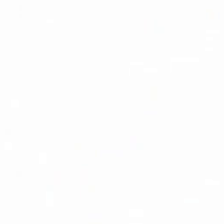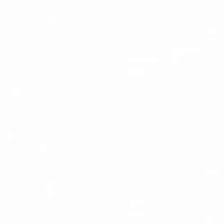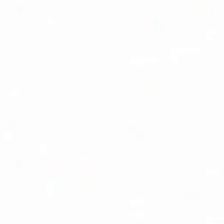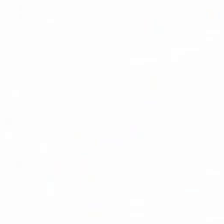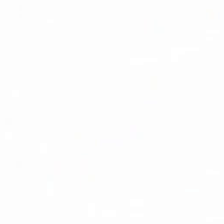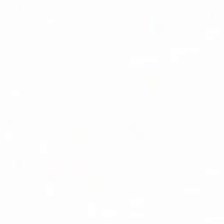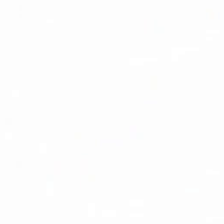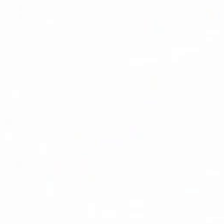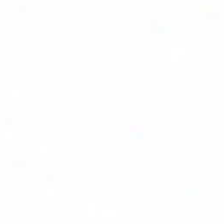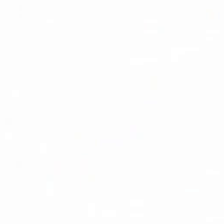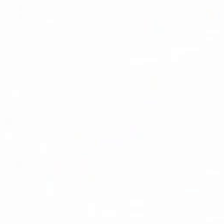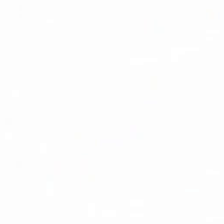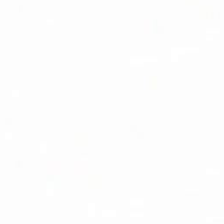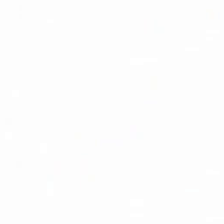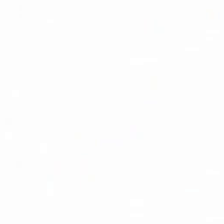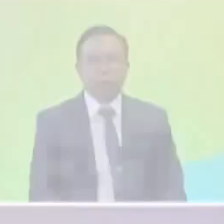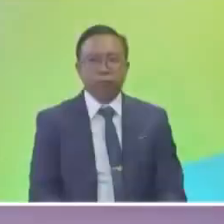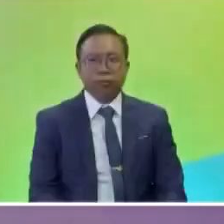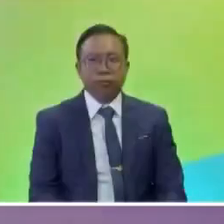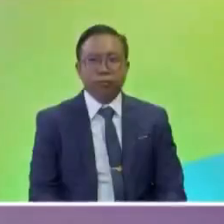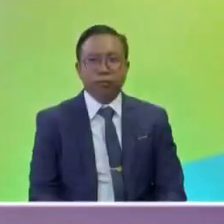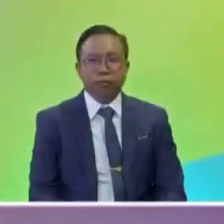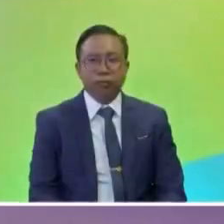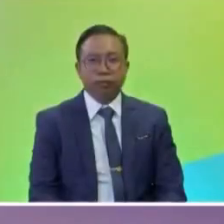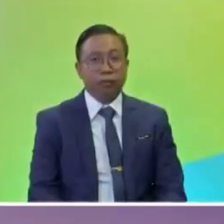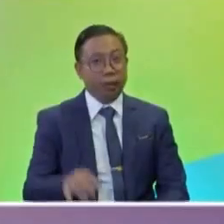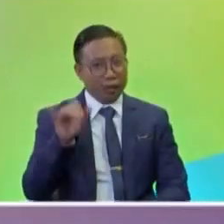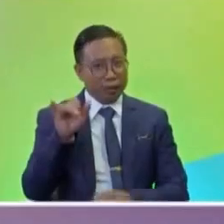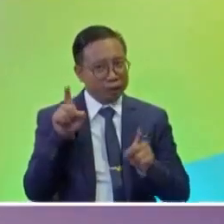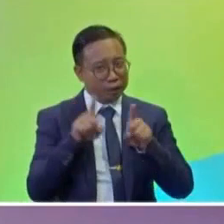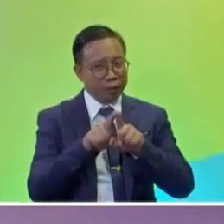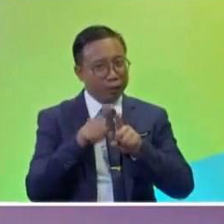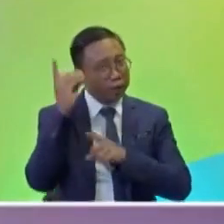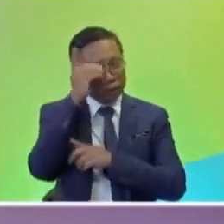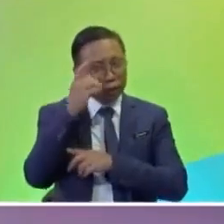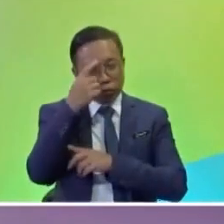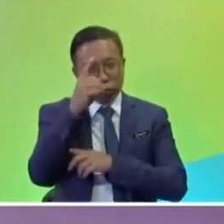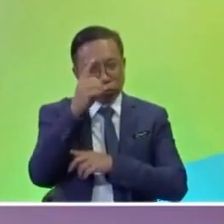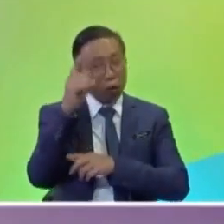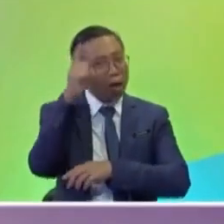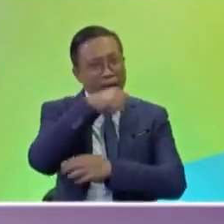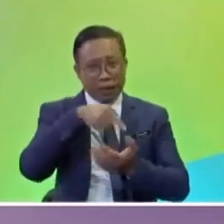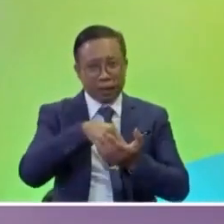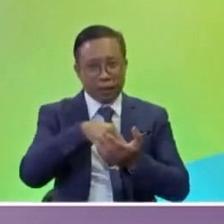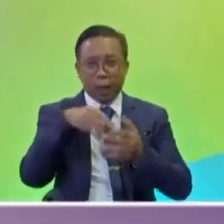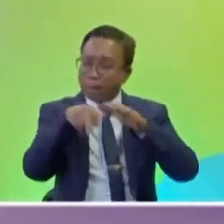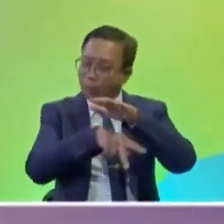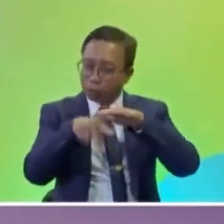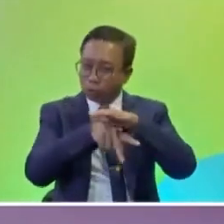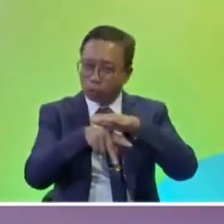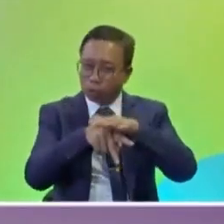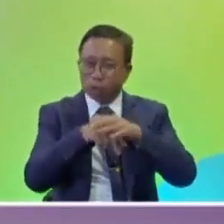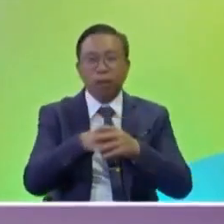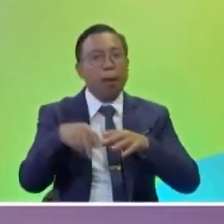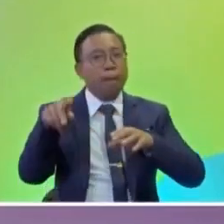Didik TV KPM. Ya, bersama dengan saya Din untuk slot pada hari ini, slot prasekolah, mata